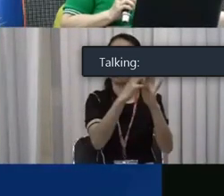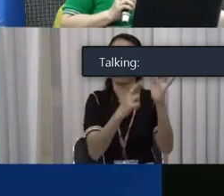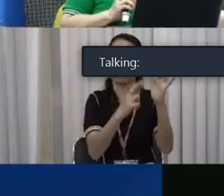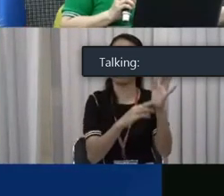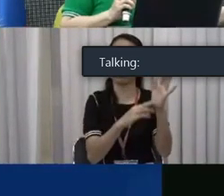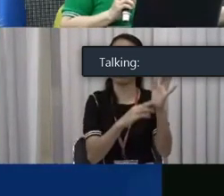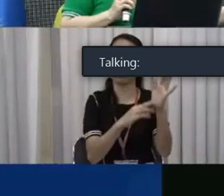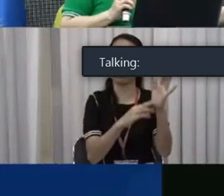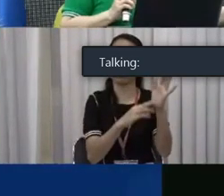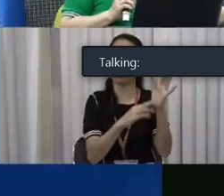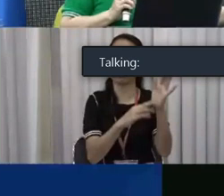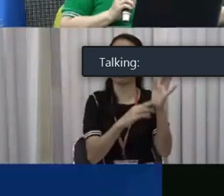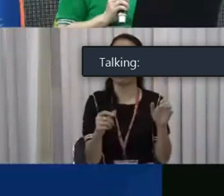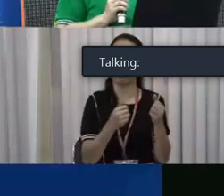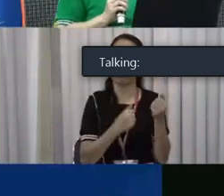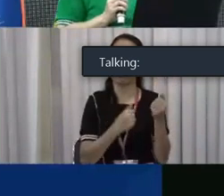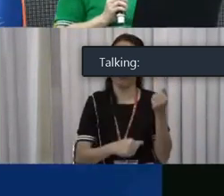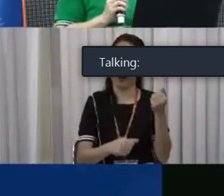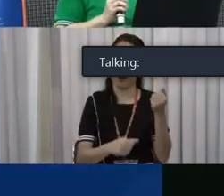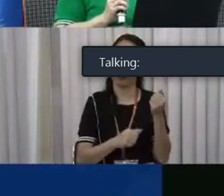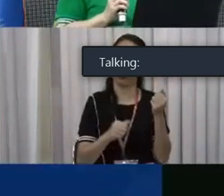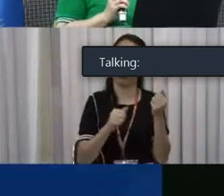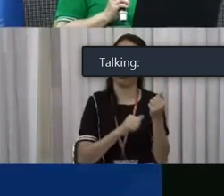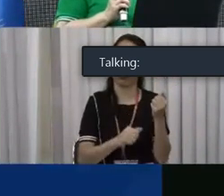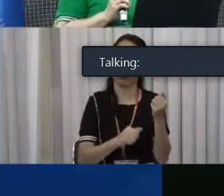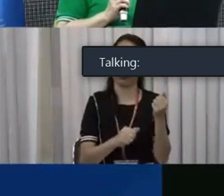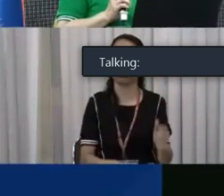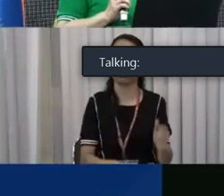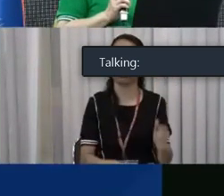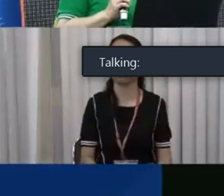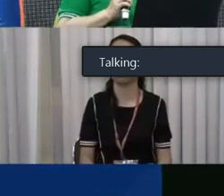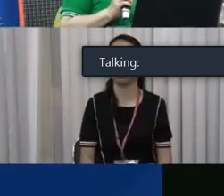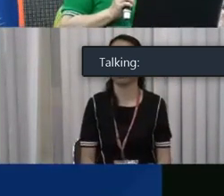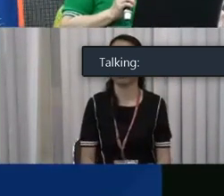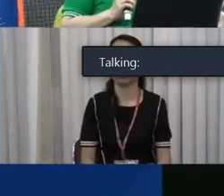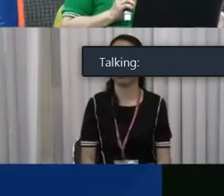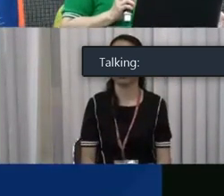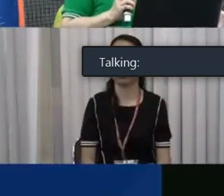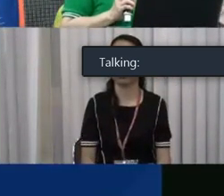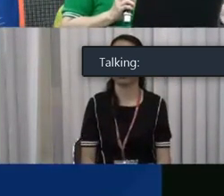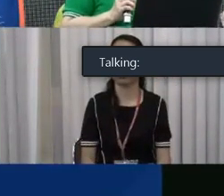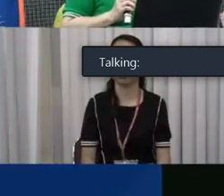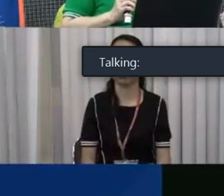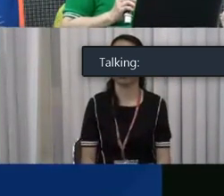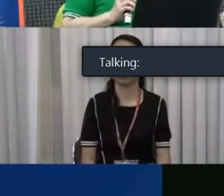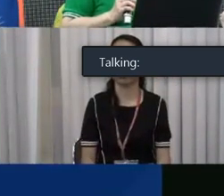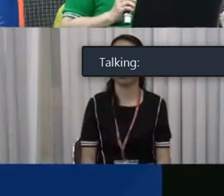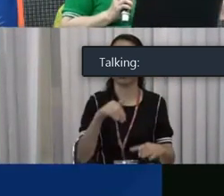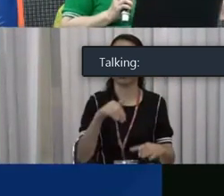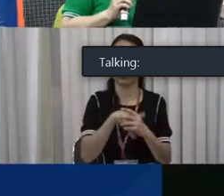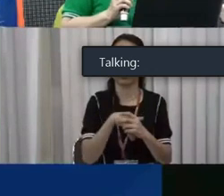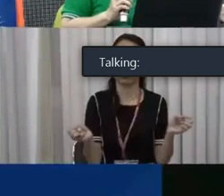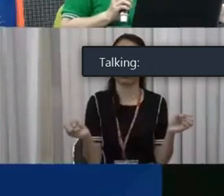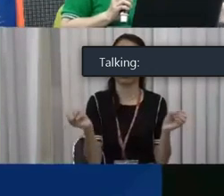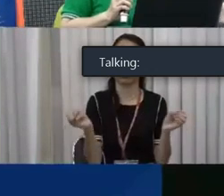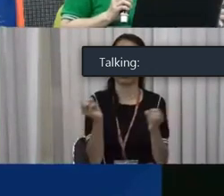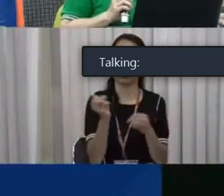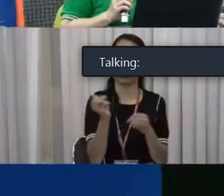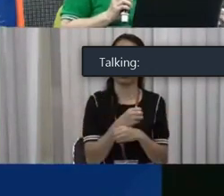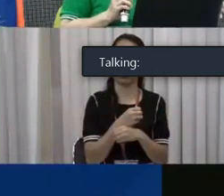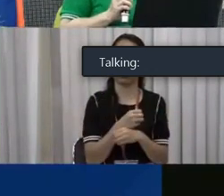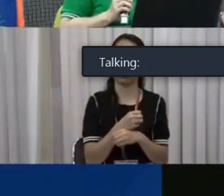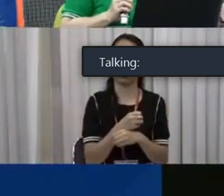mauni ato mga balaod diri. Tumana ni. Kaya, huwag di ka mo tuman. Mauni. So, inig-abot po sa opisina,